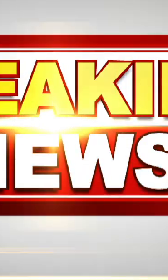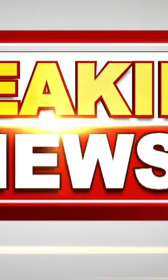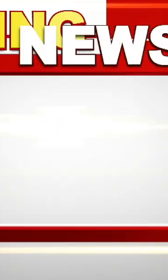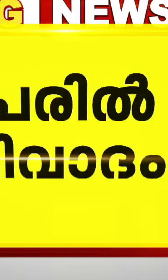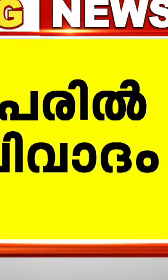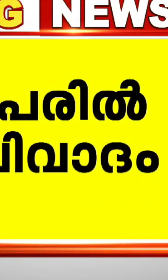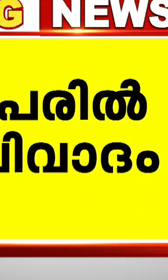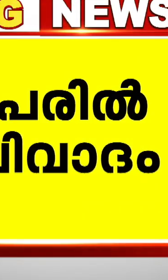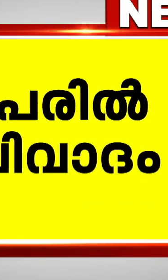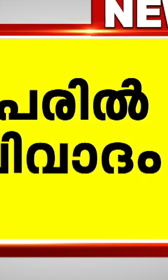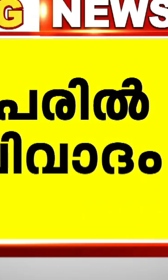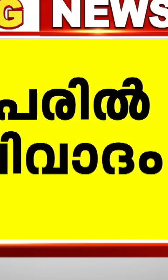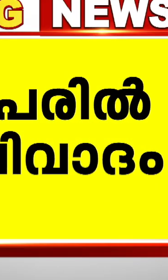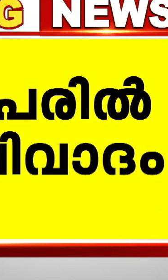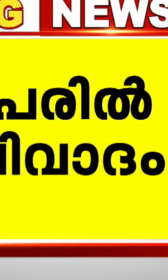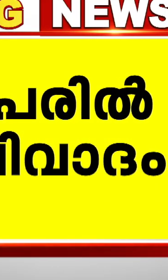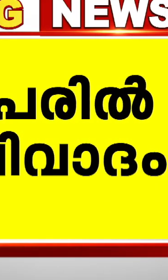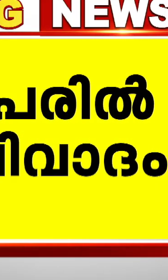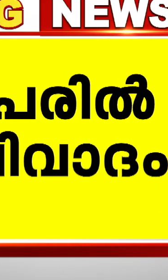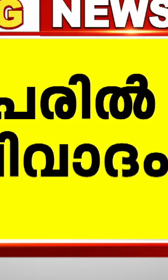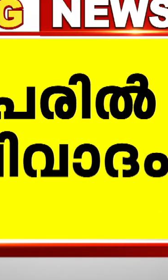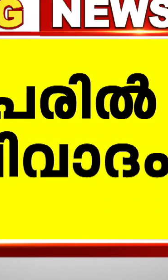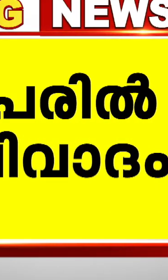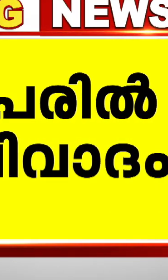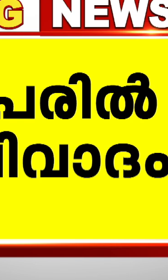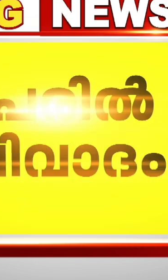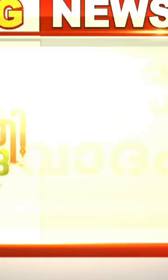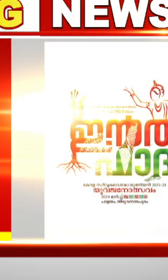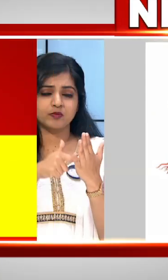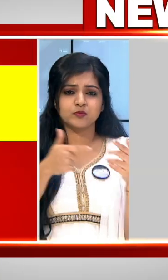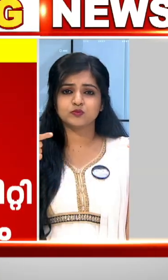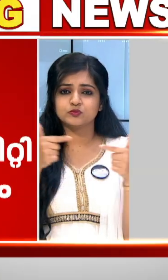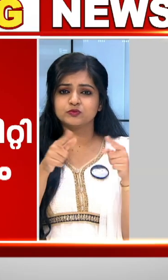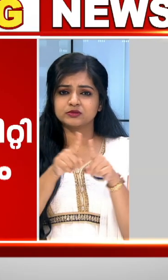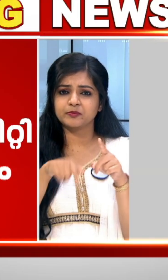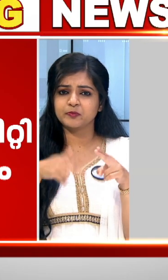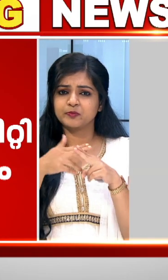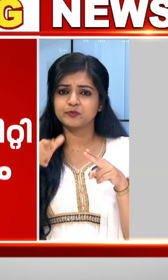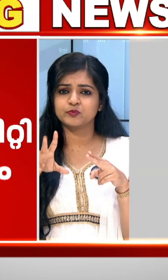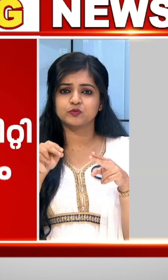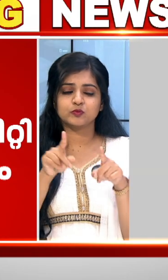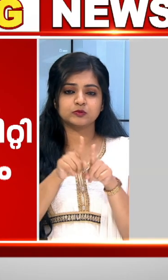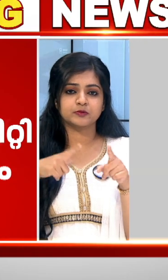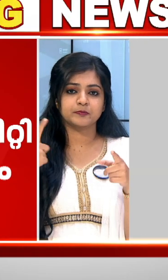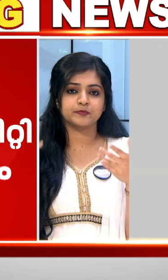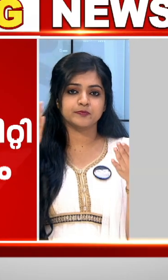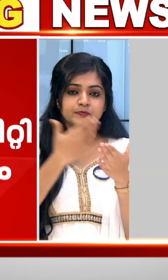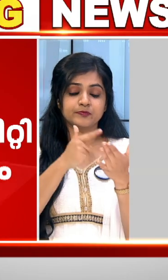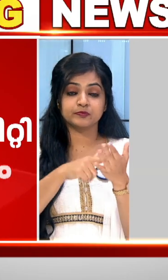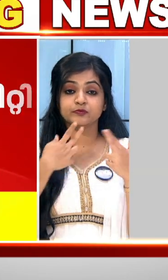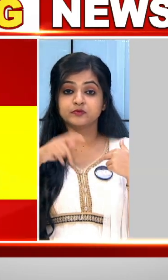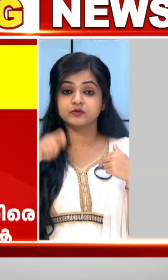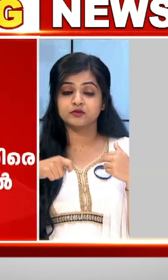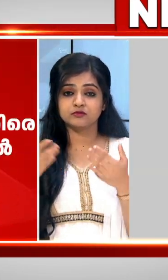കലാപരമായ സൃഷ്ടിക്ക് ഇത്തരത്തിലുള്ള അല്ലെങ്കിൽ കലാപരമായ പരിപാടിക്കിടാൻ പറ്റിയ പേരല്ല ഇത് എന്ന് ചൂണ്ടിക്കാണിച്ചാണ് ഹർജി നൽകിയത്. ജസ്റ്റിസ് പി വി കുഞ്ഞികൃഷ്ണൻ